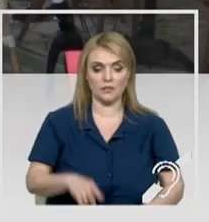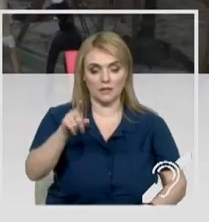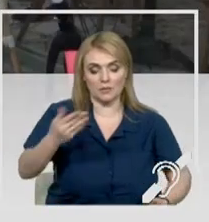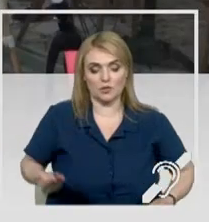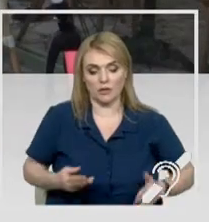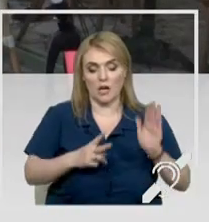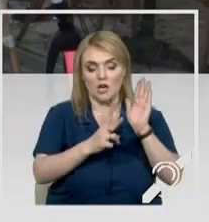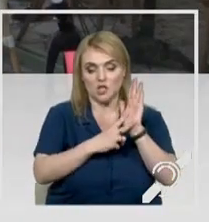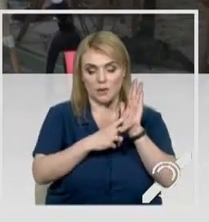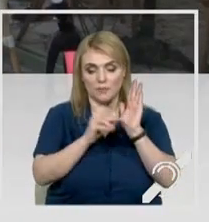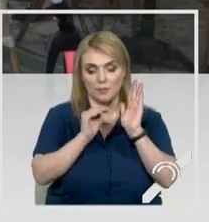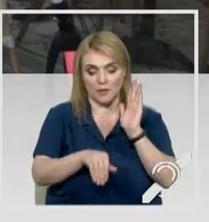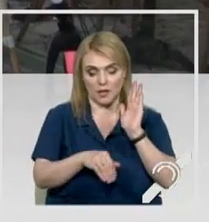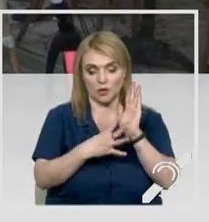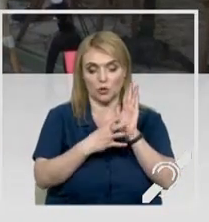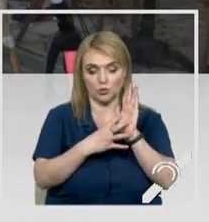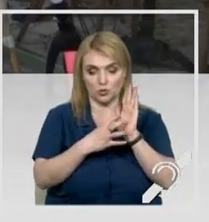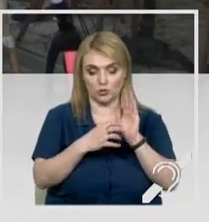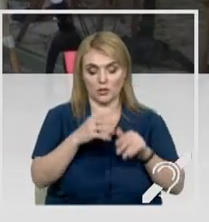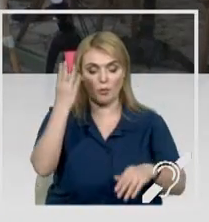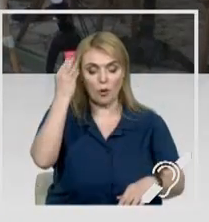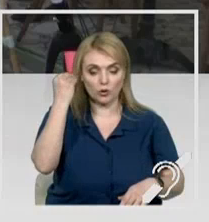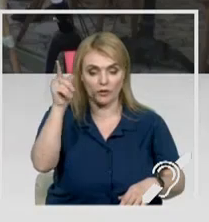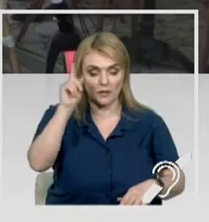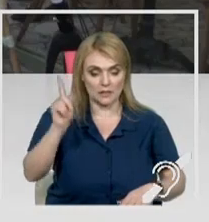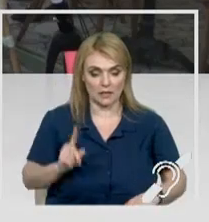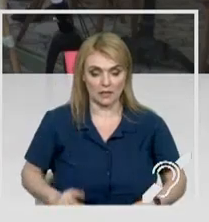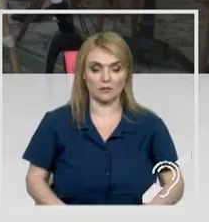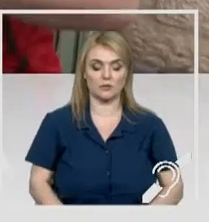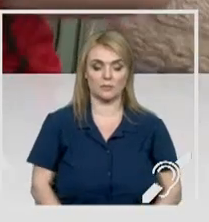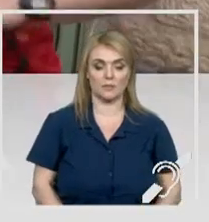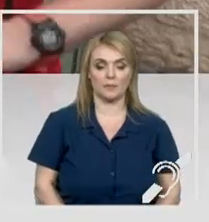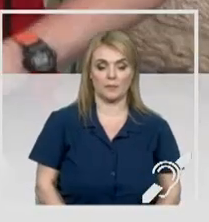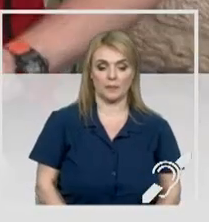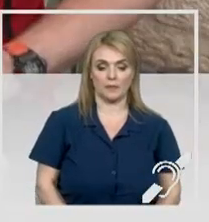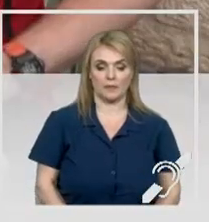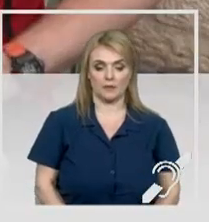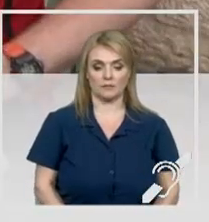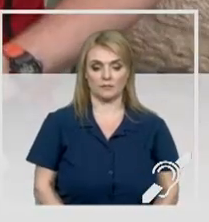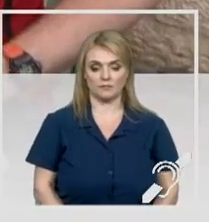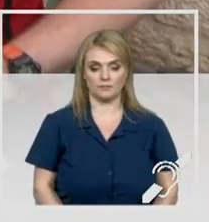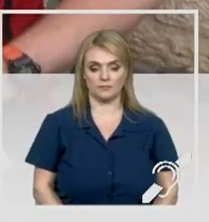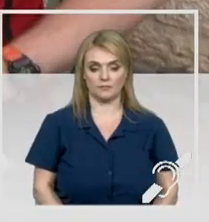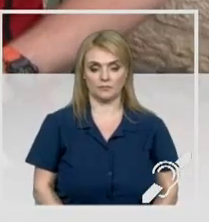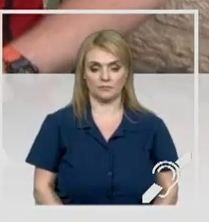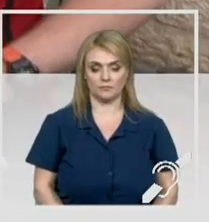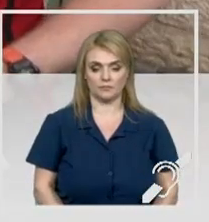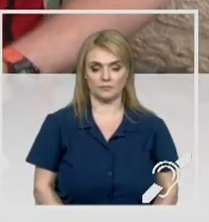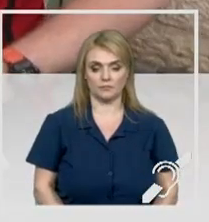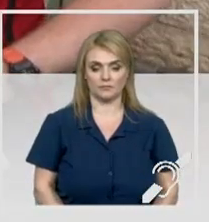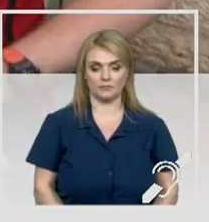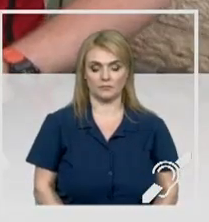7900 Ministerul încurajează cetățenii să fie responsabili precauți să pună prioritate siguranța